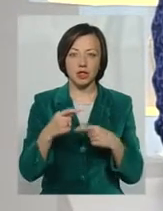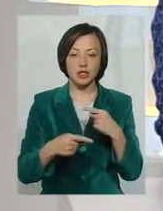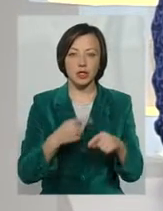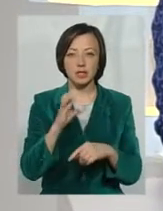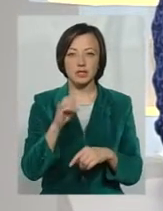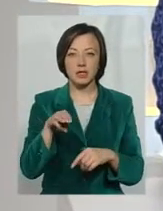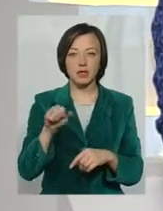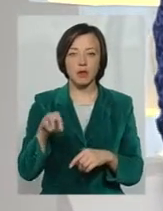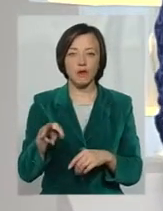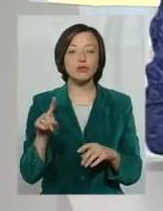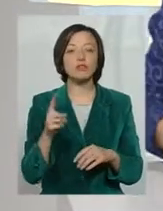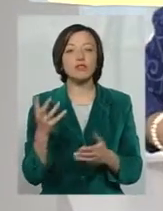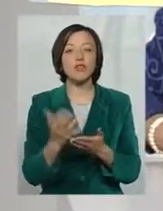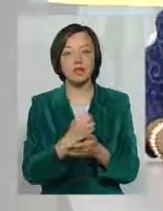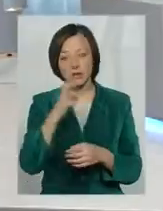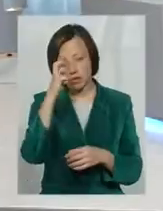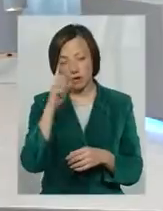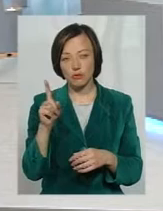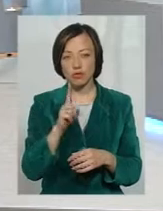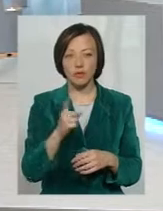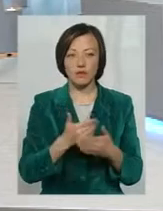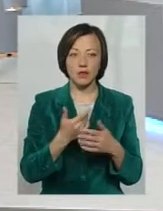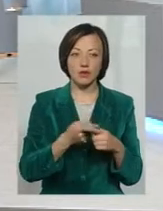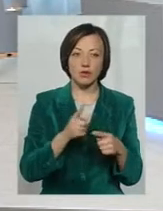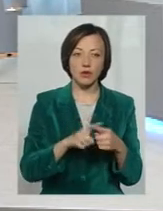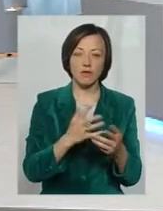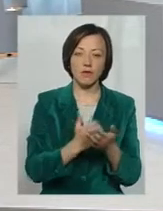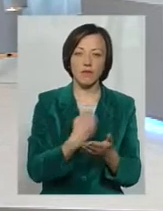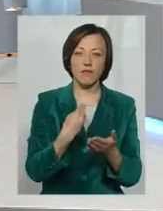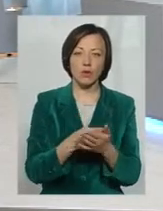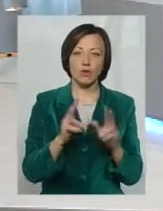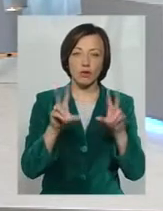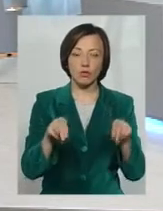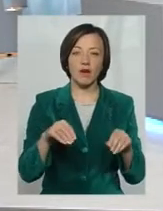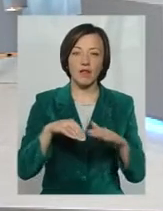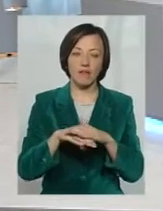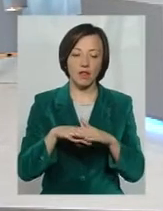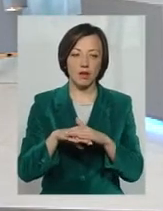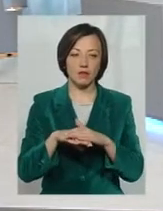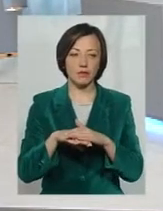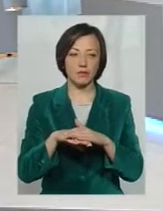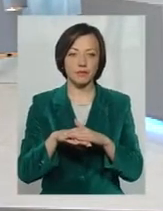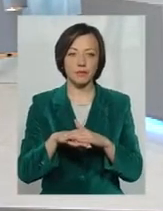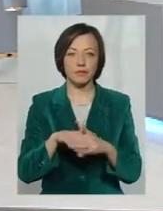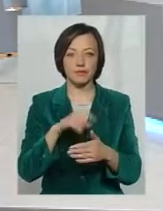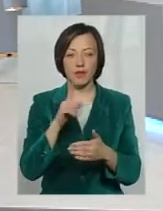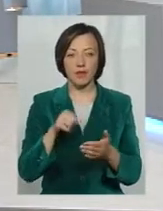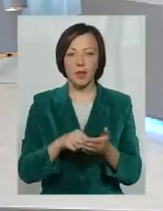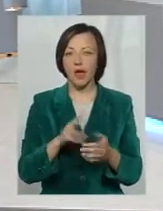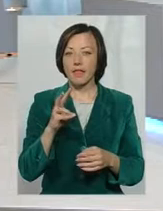Що від цього виграла держава, що від цього виграв фонд гарантування вкладів? Там не все майно мало